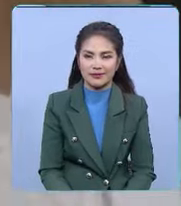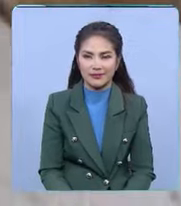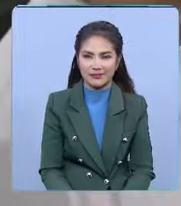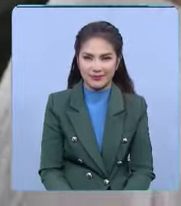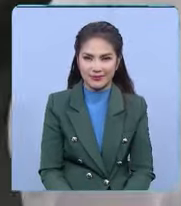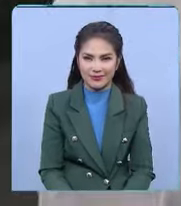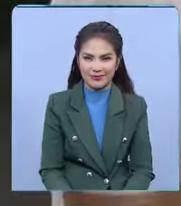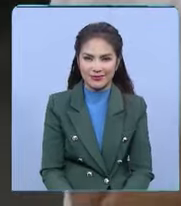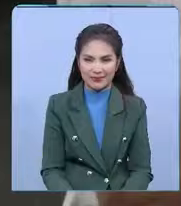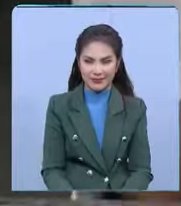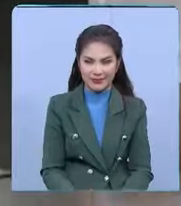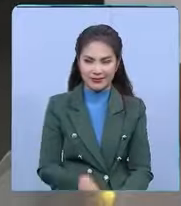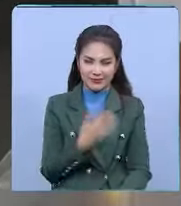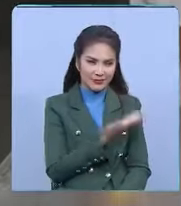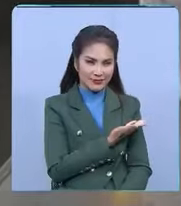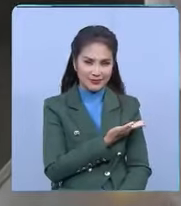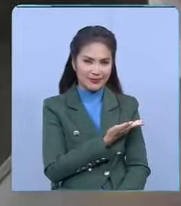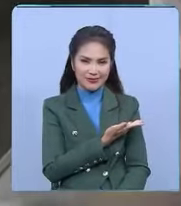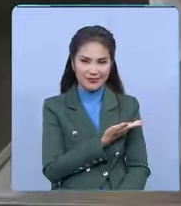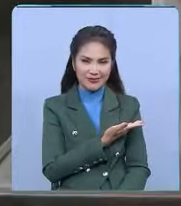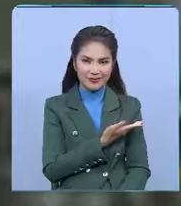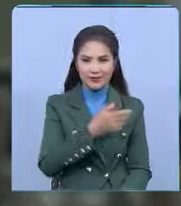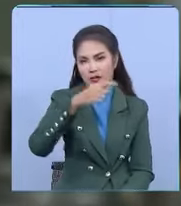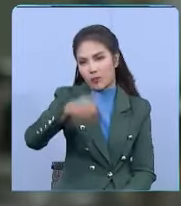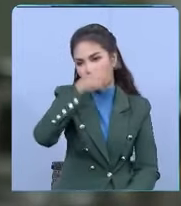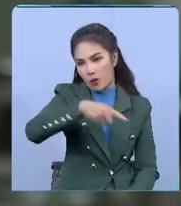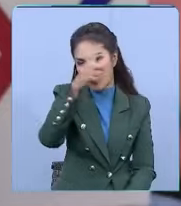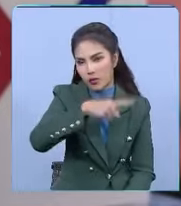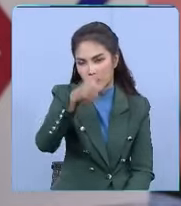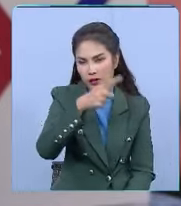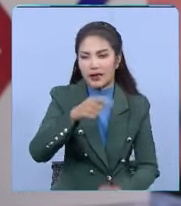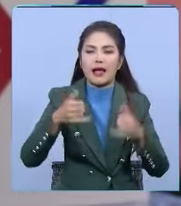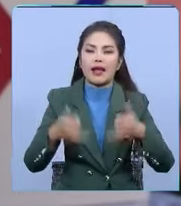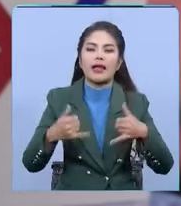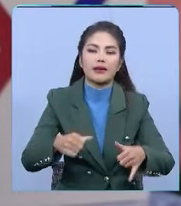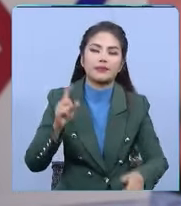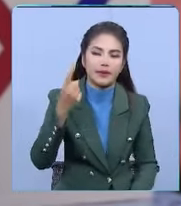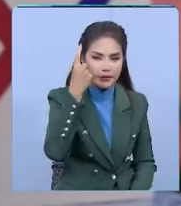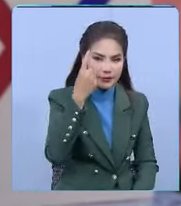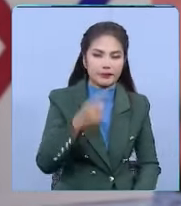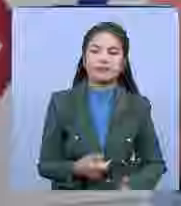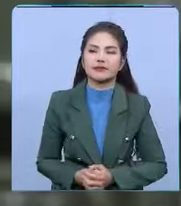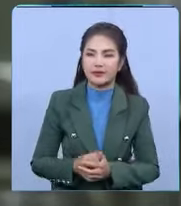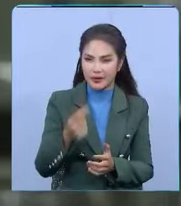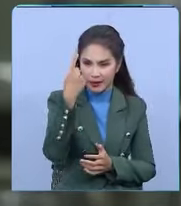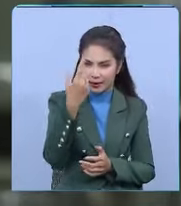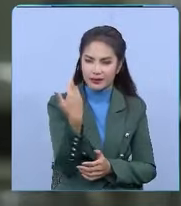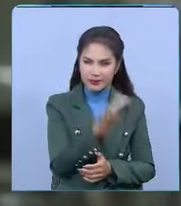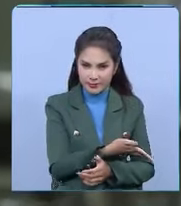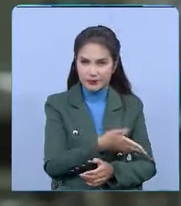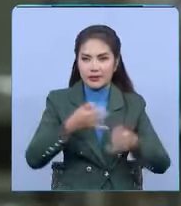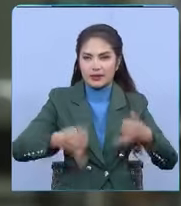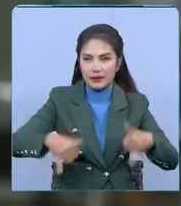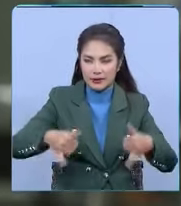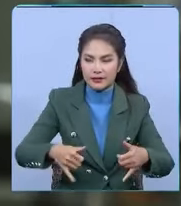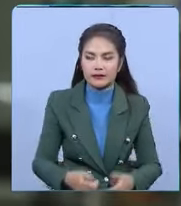นี่ครับลุงป้อมครับ Wheel of the Fortune ครับเป็นเกมใหม่ของรายการเราเลยนะฮะเดี๋ยวลุงป้อมจะเป็นขั้นแรกที่ได้เล่นเกมนี้เลยนะครับผมเก